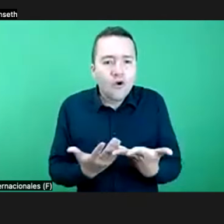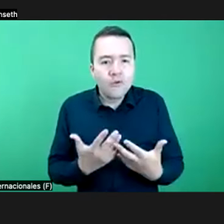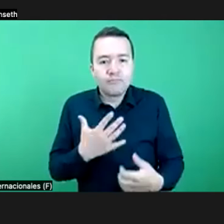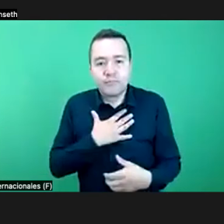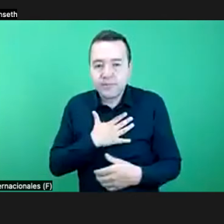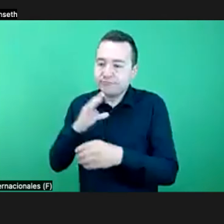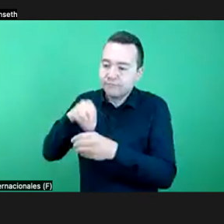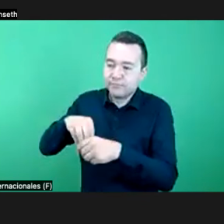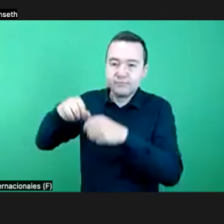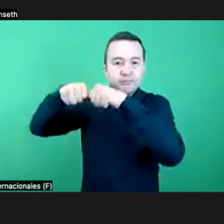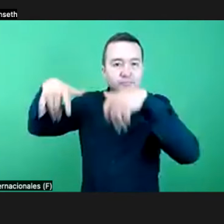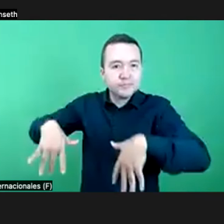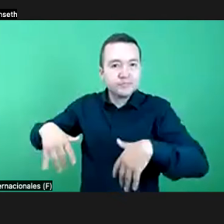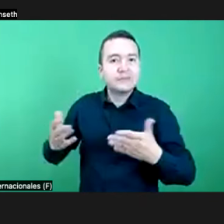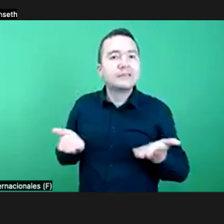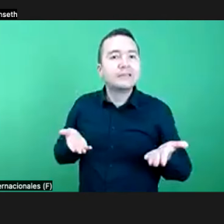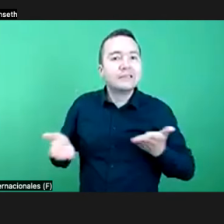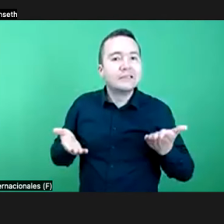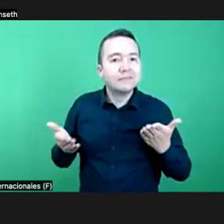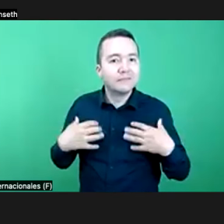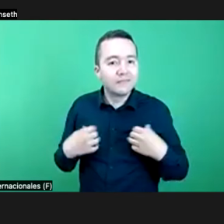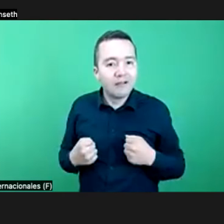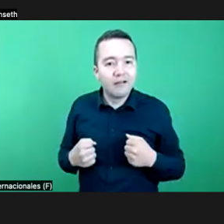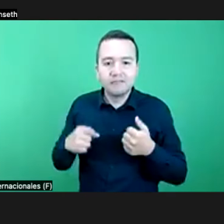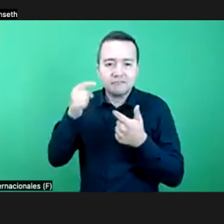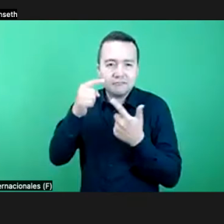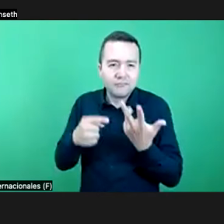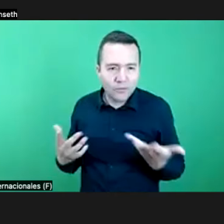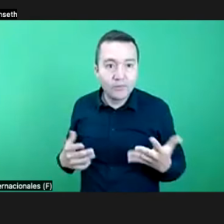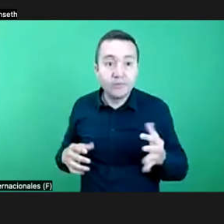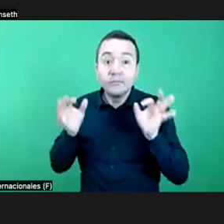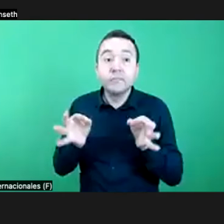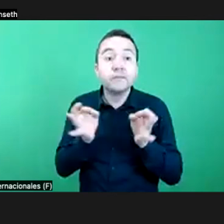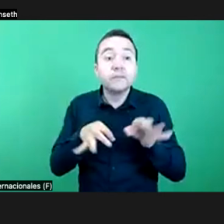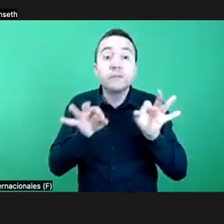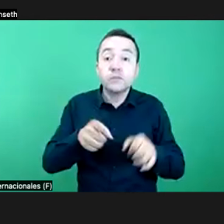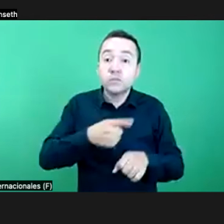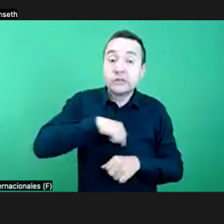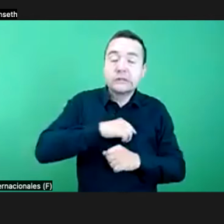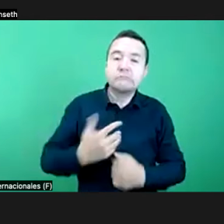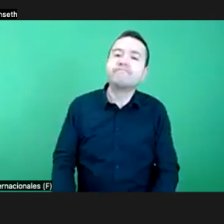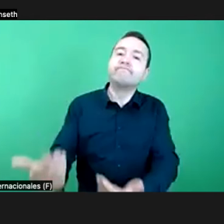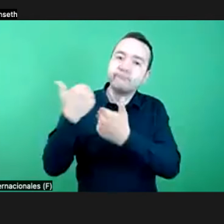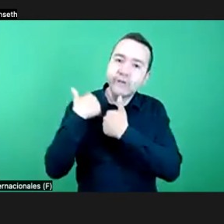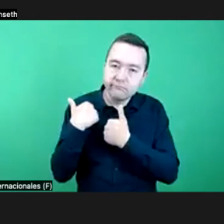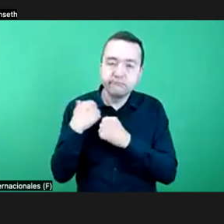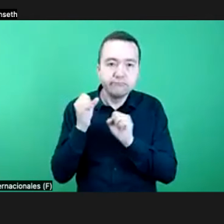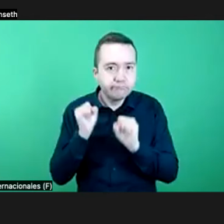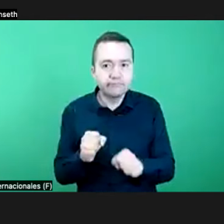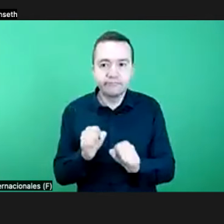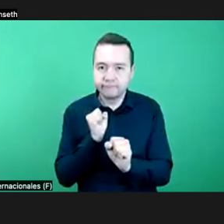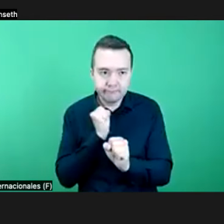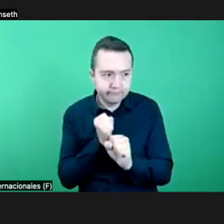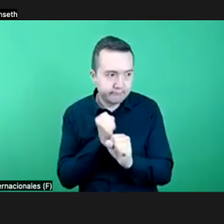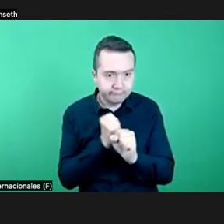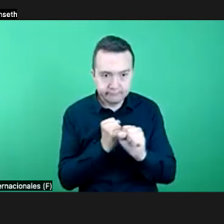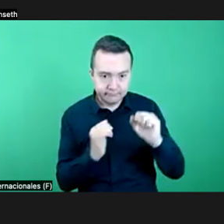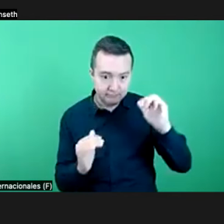d'influence dans la production des services de santé. Il relève de notre responsabilité collective de travailler